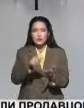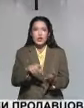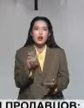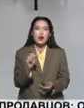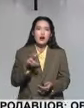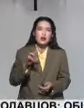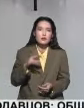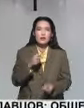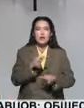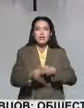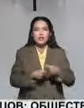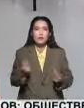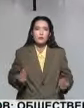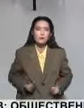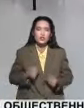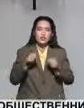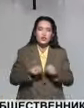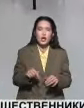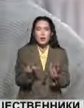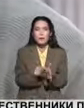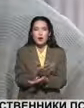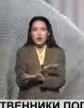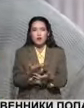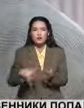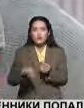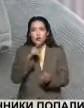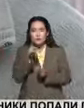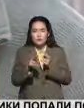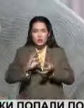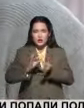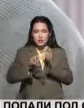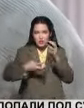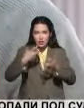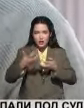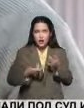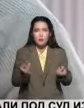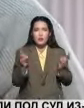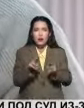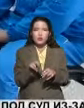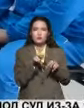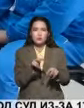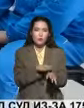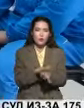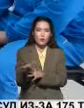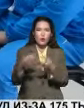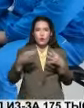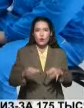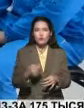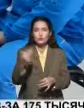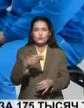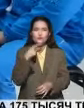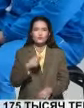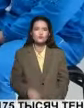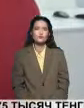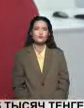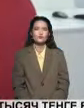касаются алиментов, наследства, жилищных прав и пособий. Все жалобы тщательно рассматриваются и остаются под контролем. До полного разрешения отметили